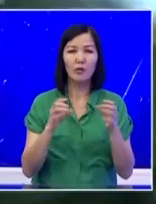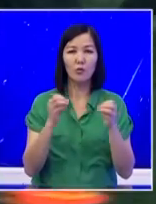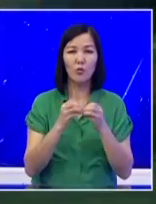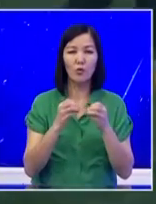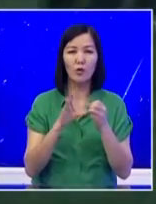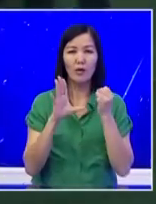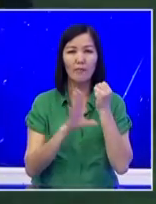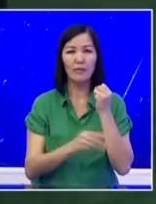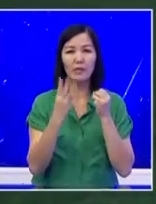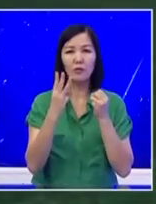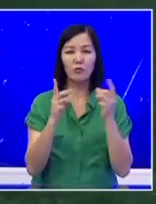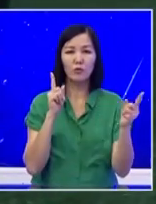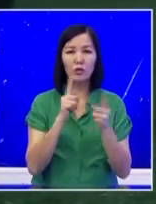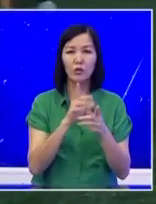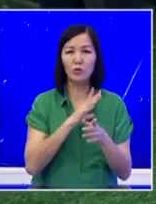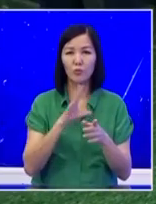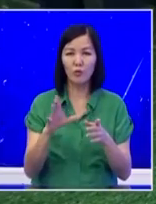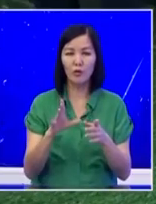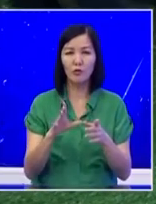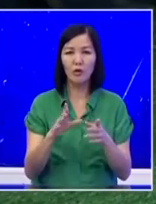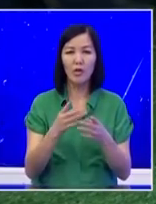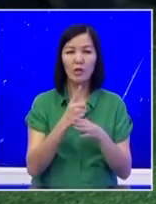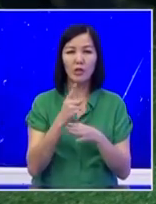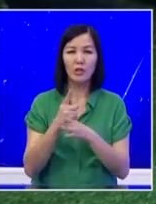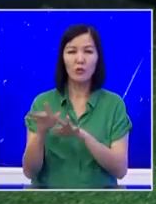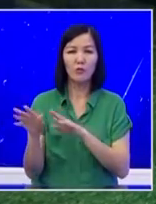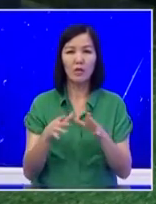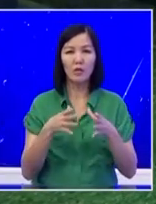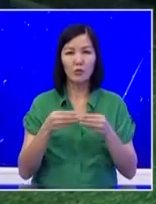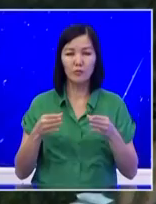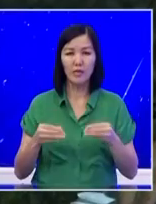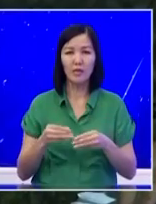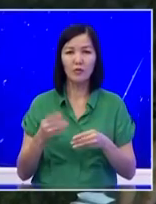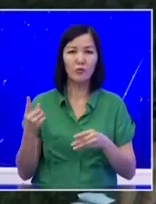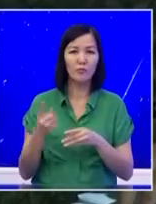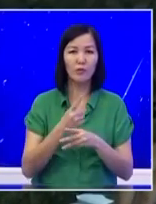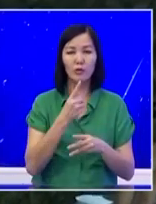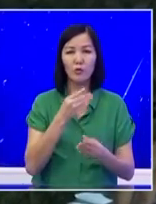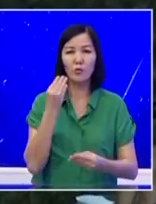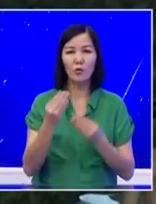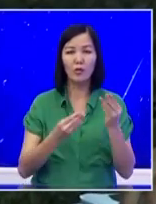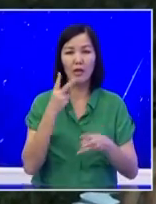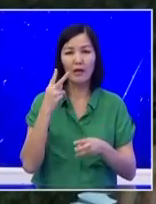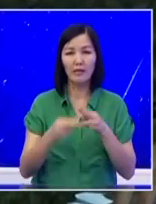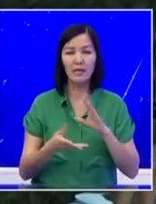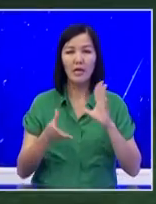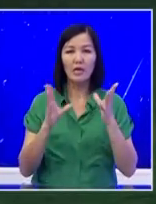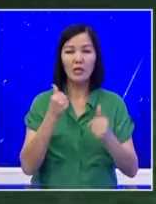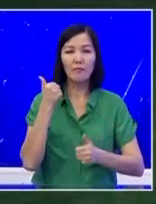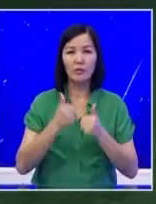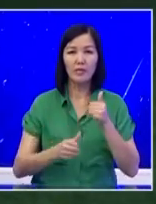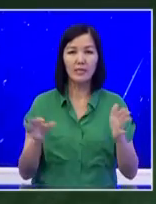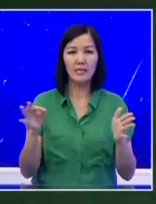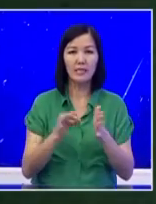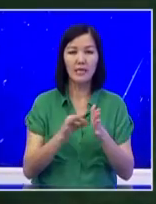соңғы 3 кезеңі ойналмай қалды. Карантиндегі шектеу шаралары жұмсарған соң, біріншілікті аяқтау мүмкін болып отыр. Жалпы жарыстың басты